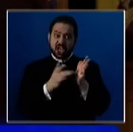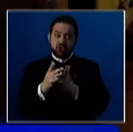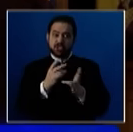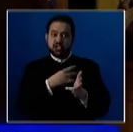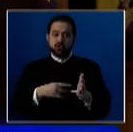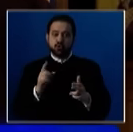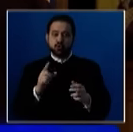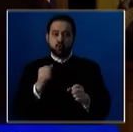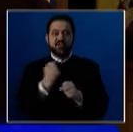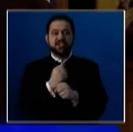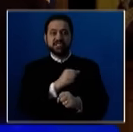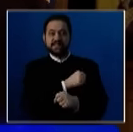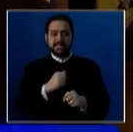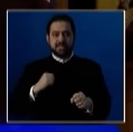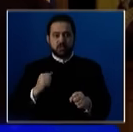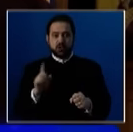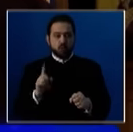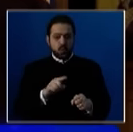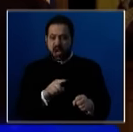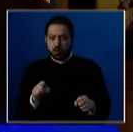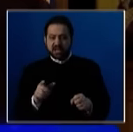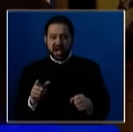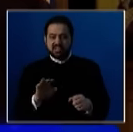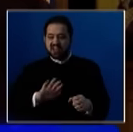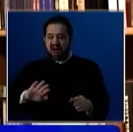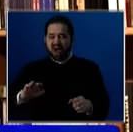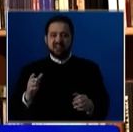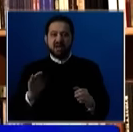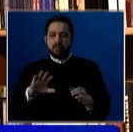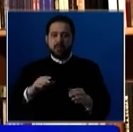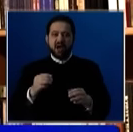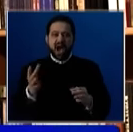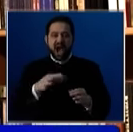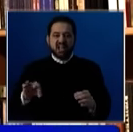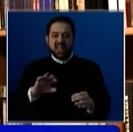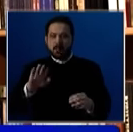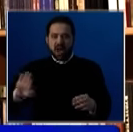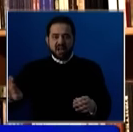Nu străduiți-vă singuri, nu căutați în altă parte, doar de la mine.